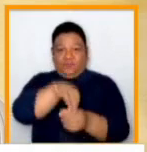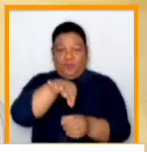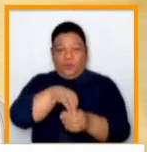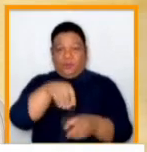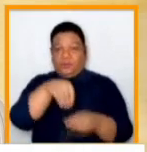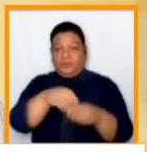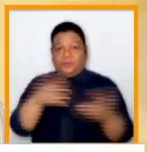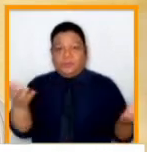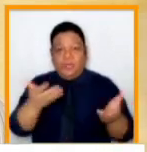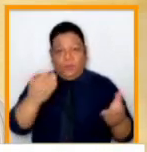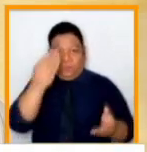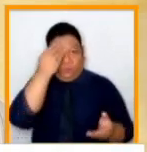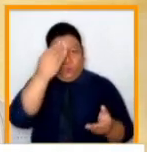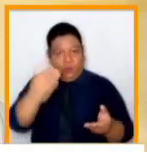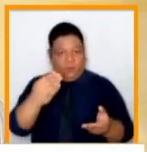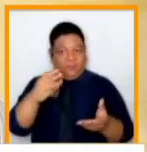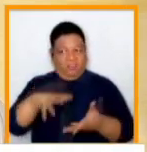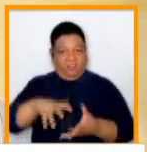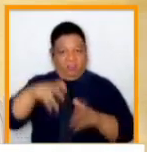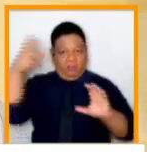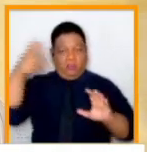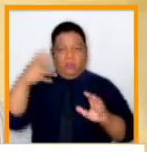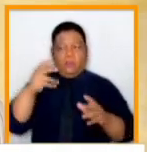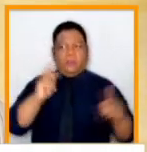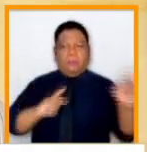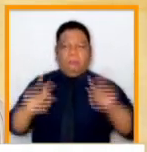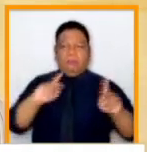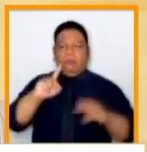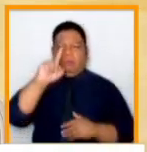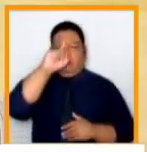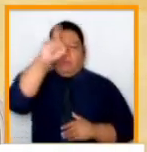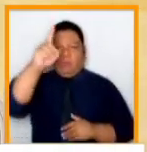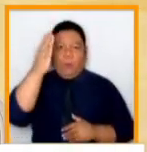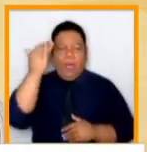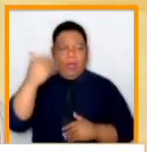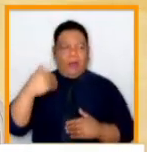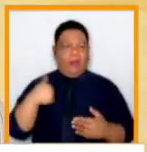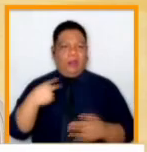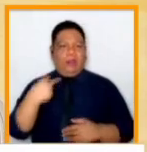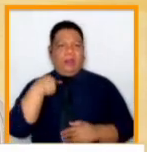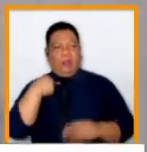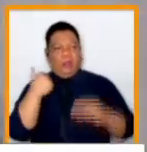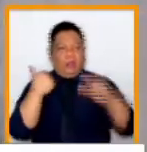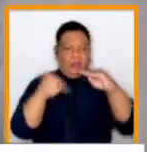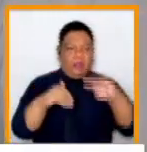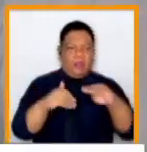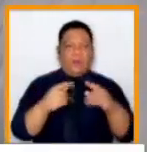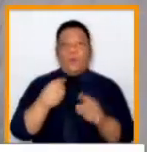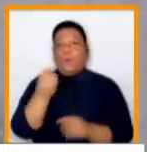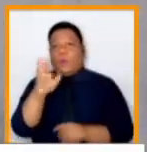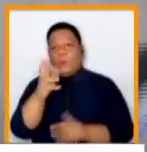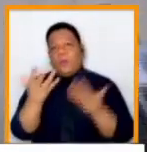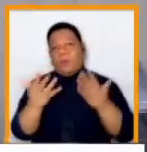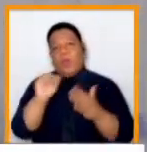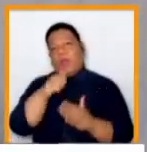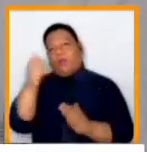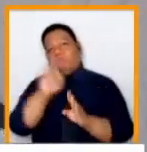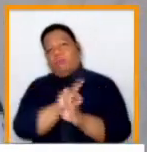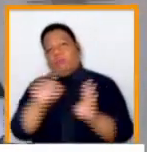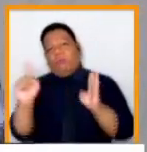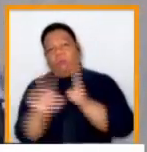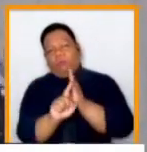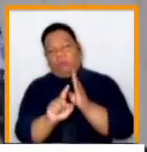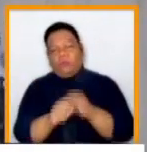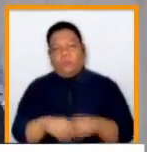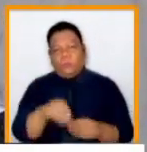ng ilang hindi nakaabot sa cut-off o kaya inasingitan. Narito ang unang balita. Nagulat kami, lagpas na kami sa